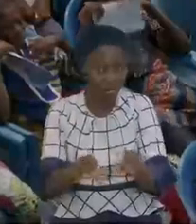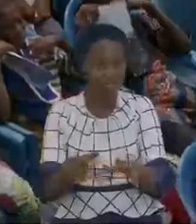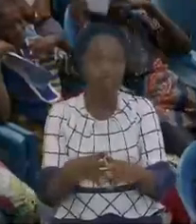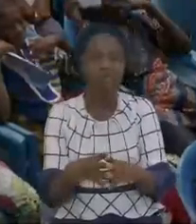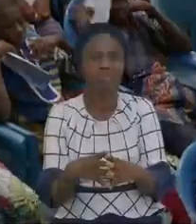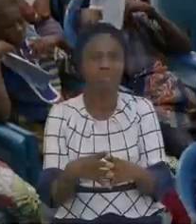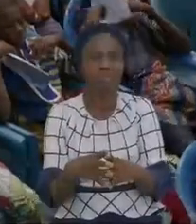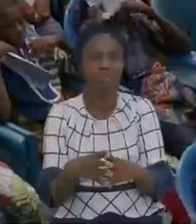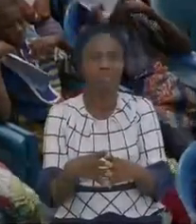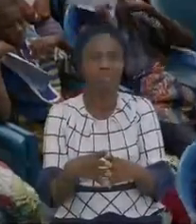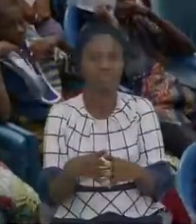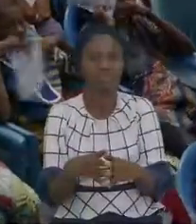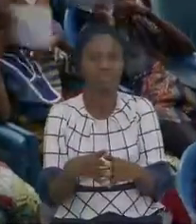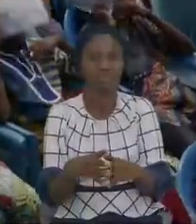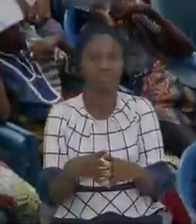Quand il dit viens,